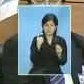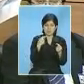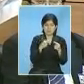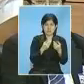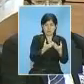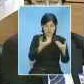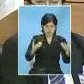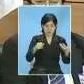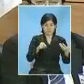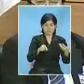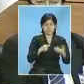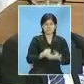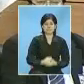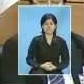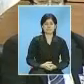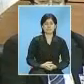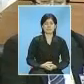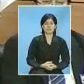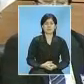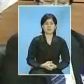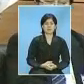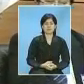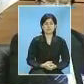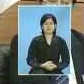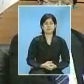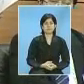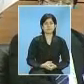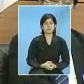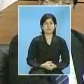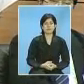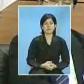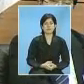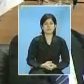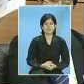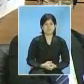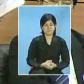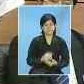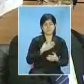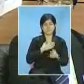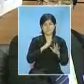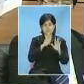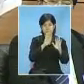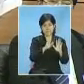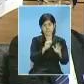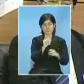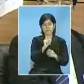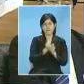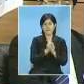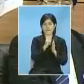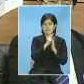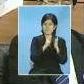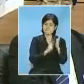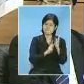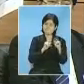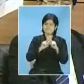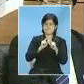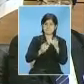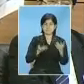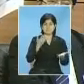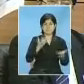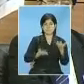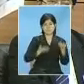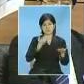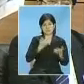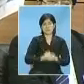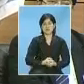แยกดังนั้นเนี่ยในกรณีอย่างนี้เนี่ยผมฝากครับว่ากฎหมายใดก็ตามที่ไปรอนสิทธิ์เขา